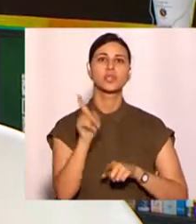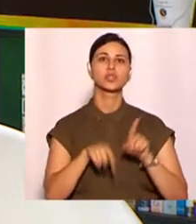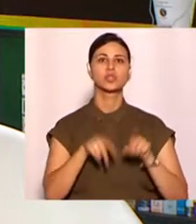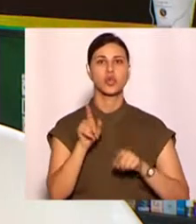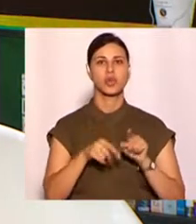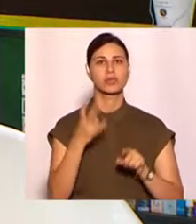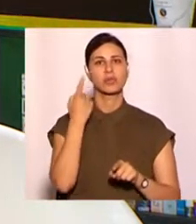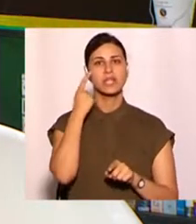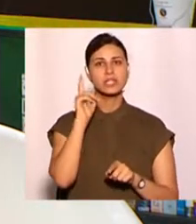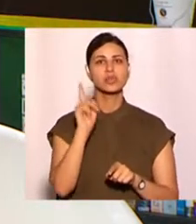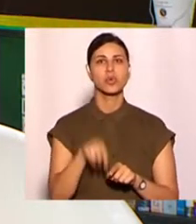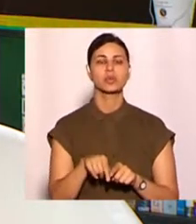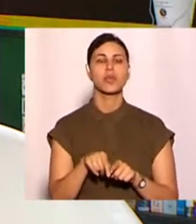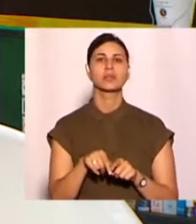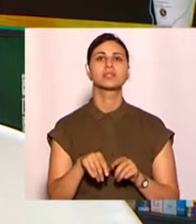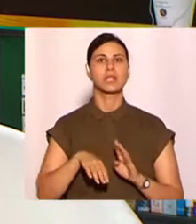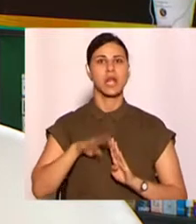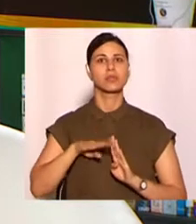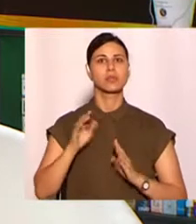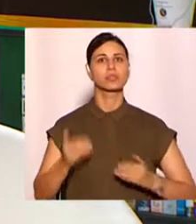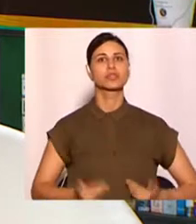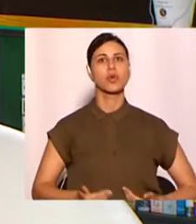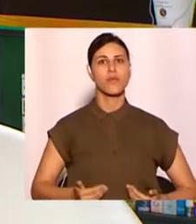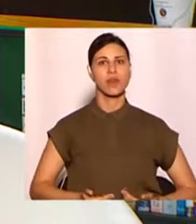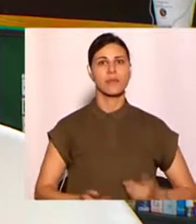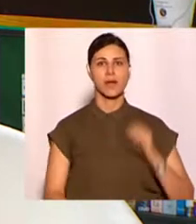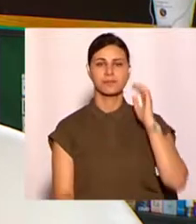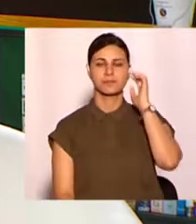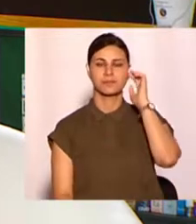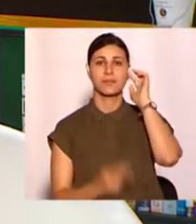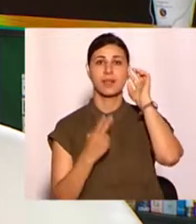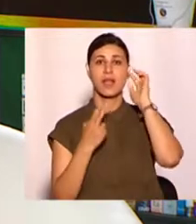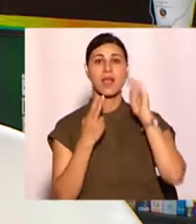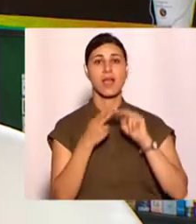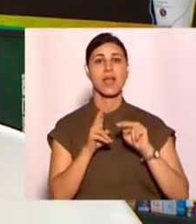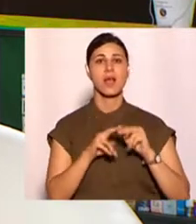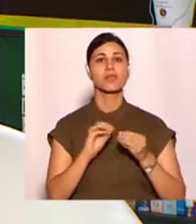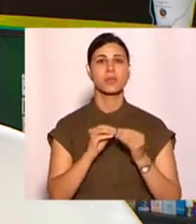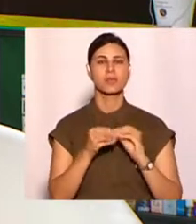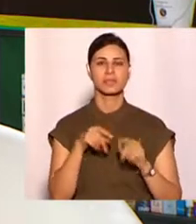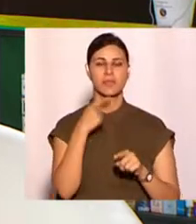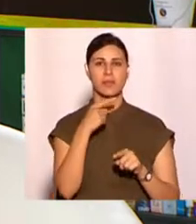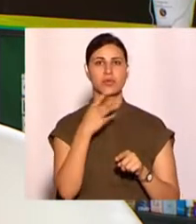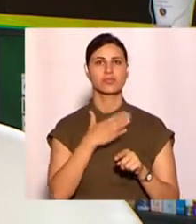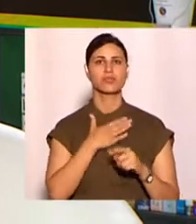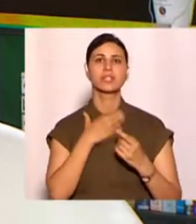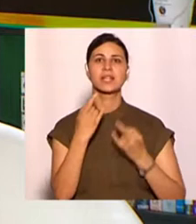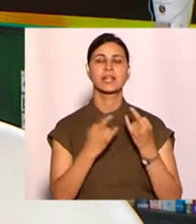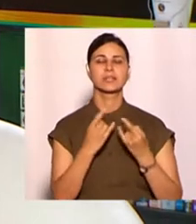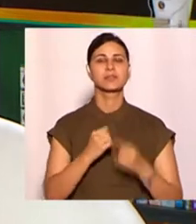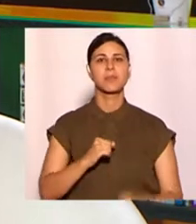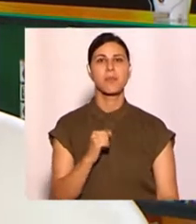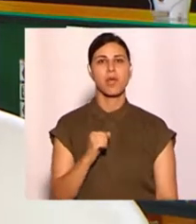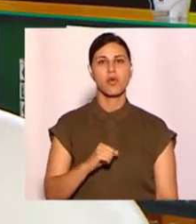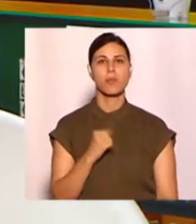წესის ცოდნა დაეხმაროს მას გაიუმჯობესოს ცხოვრების ხარისხი. დღეს ჩვენ ამ პრობლემაზე ვსაუბრობთ და ვსაუბრობთ ჩვენი გადაცემის